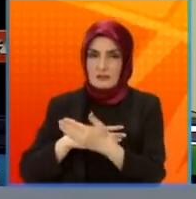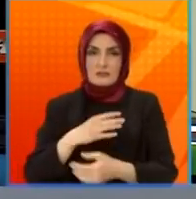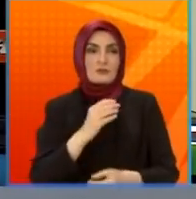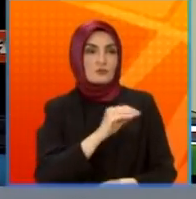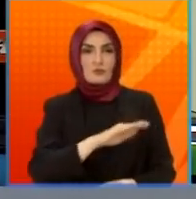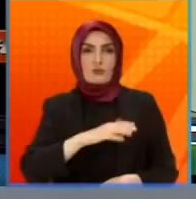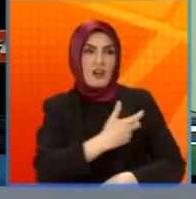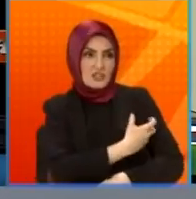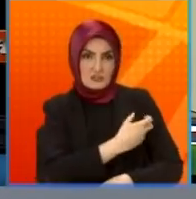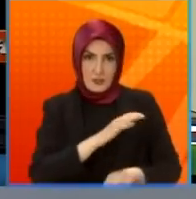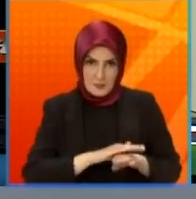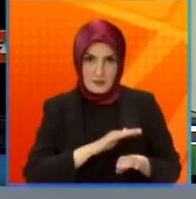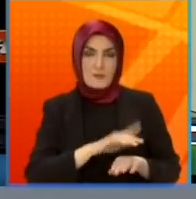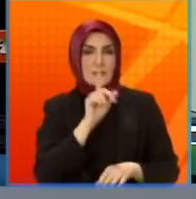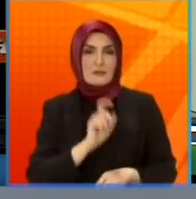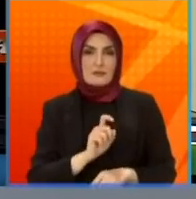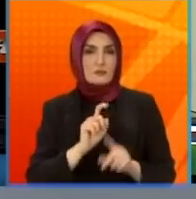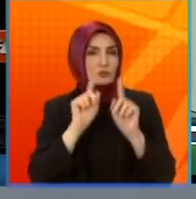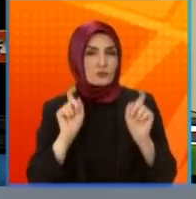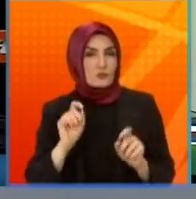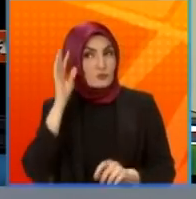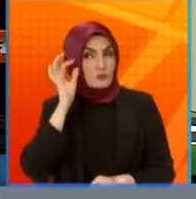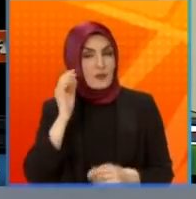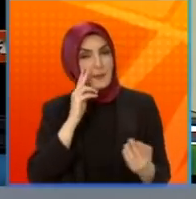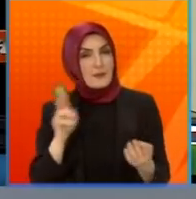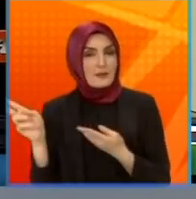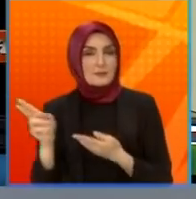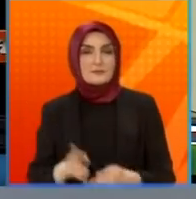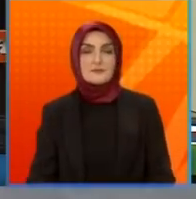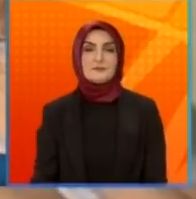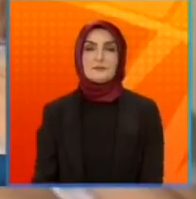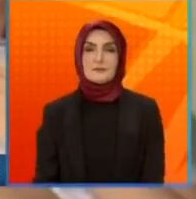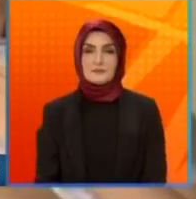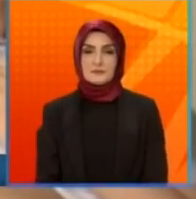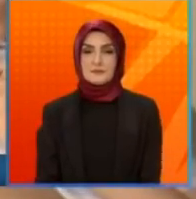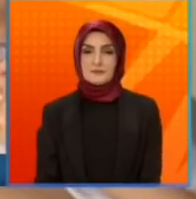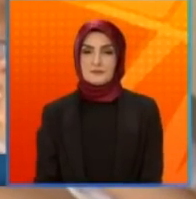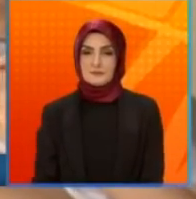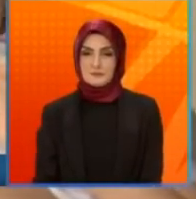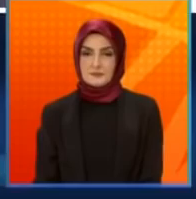yanıt bekleyen tonla soru var. Biz de hepsini uzmanına sorduk. Yanıtlara bakalım.